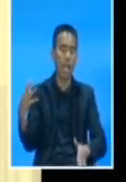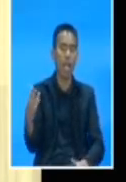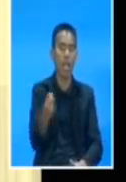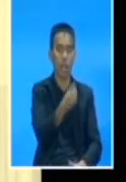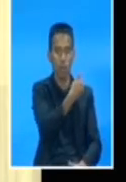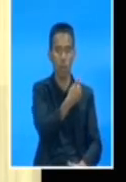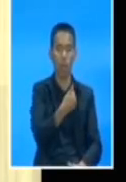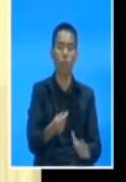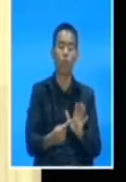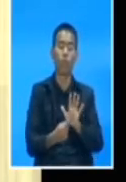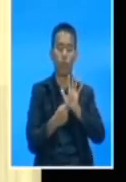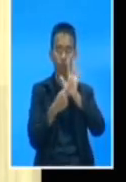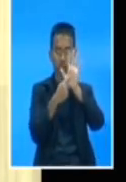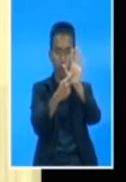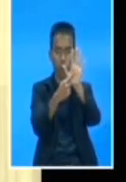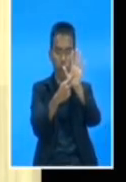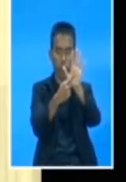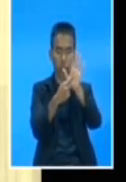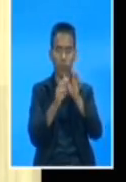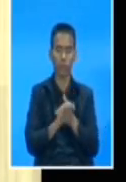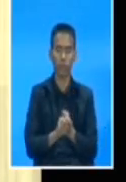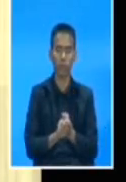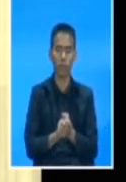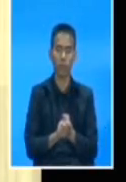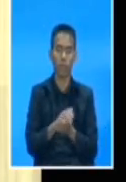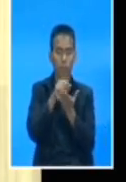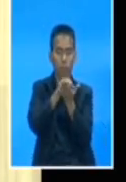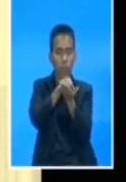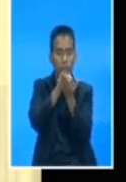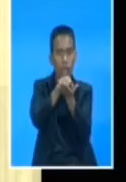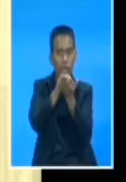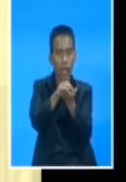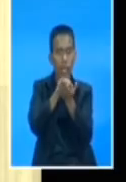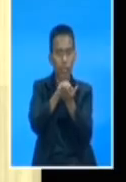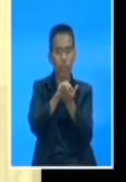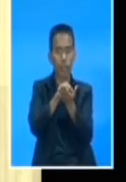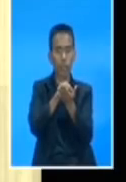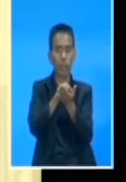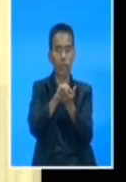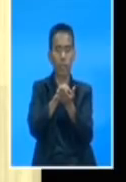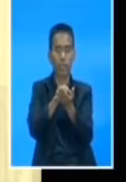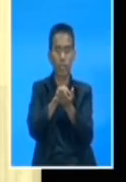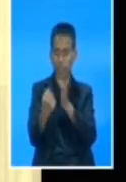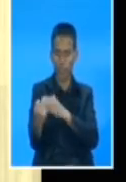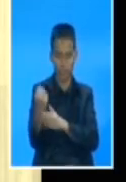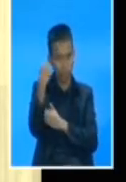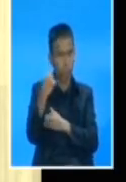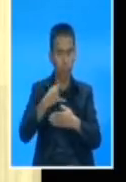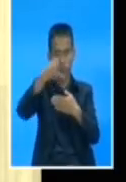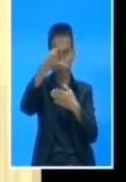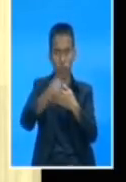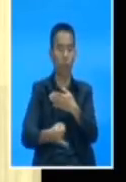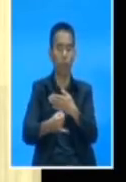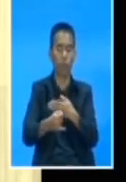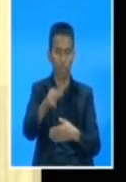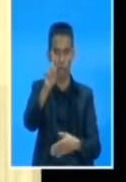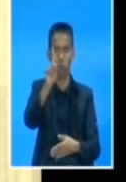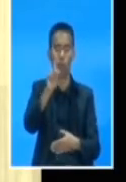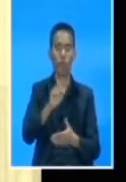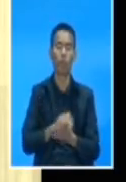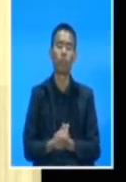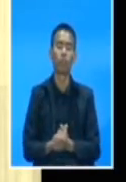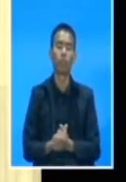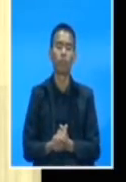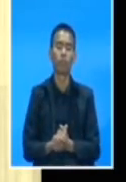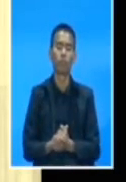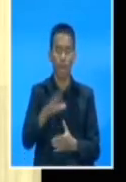เช่นการนำการให้บริการเสร็จเด็ดขาดณจุดเดียววันสต็อปเซอร์วิส